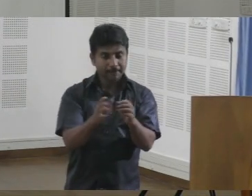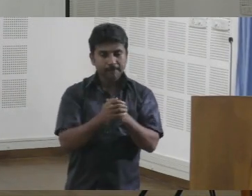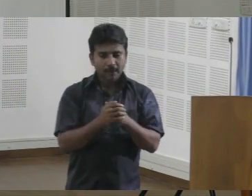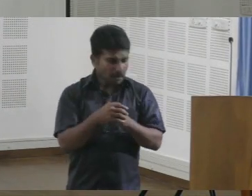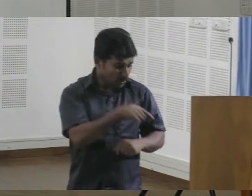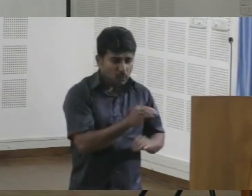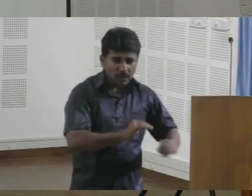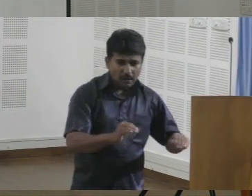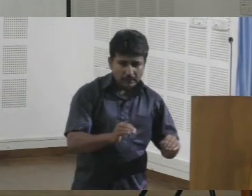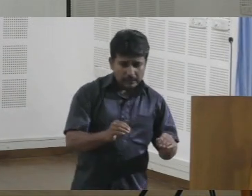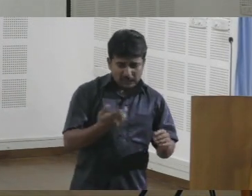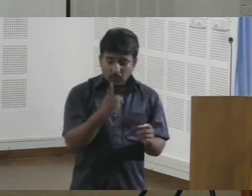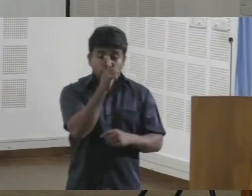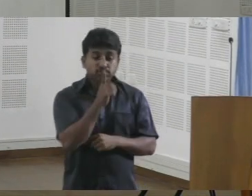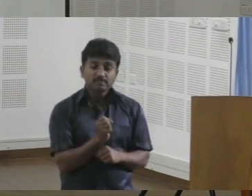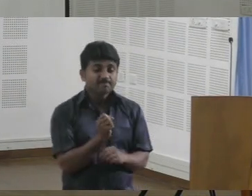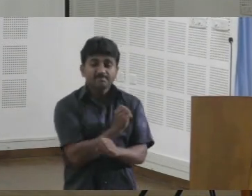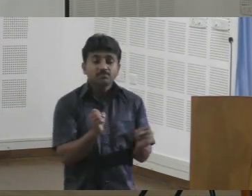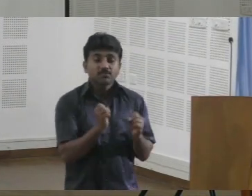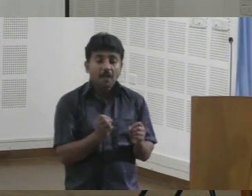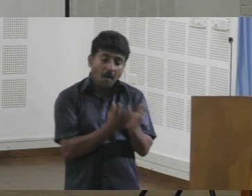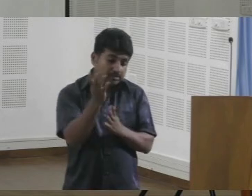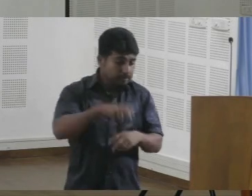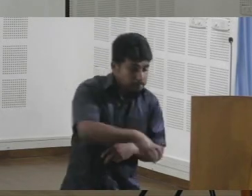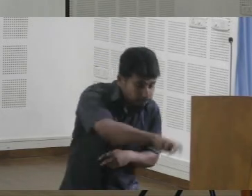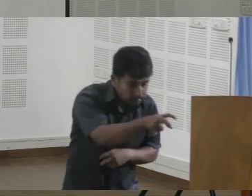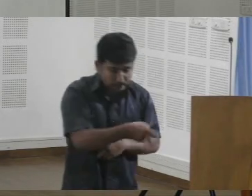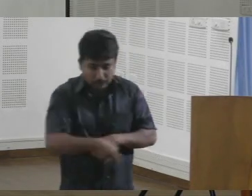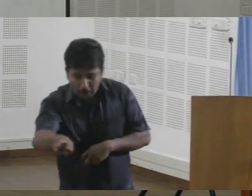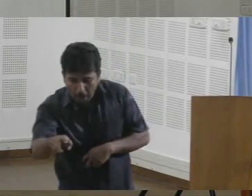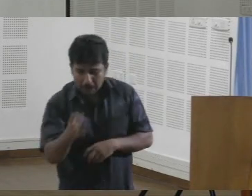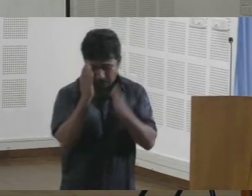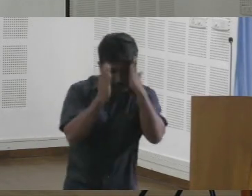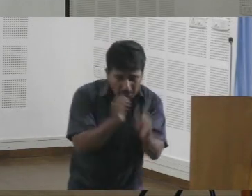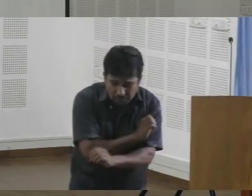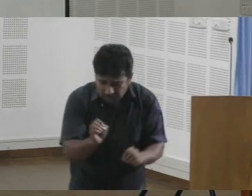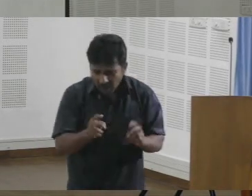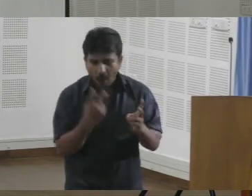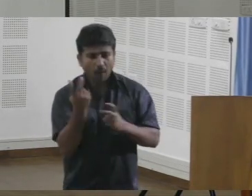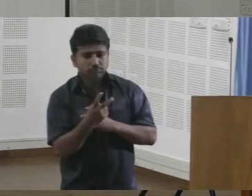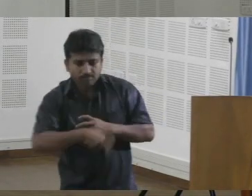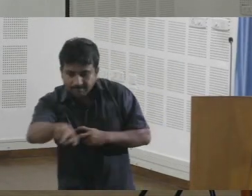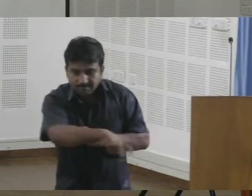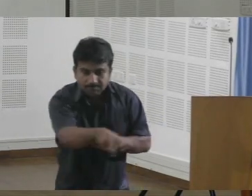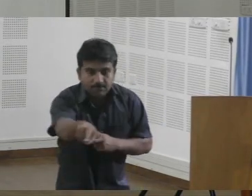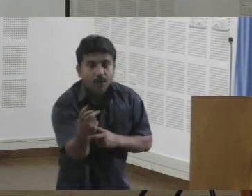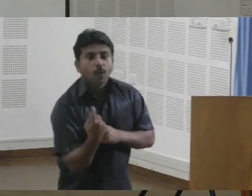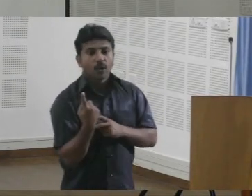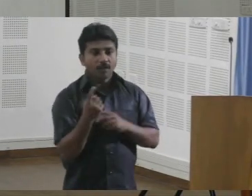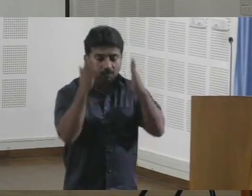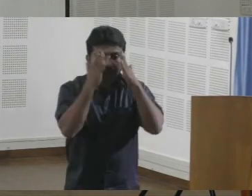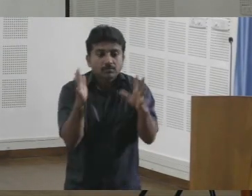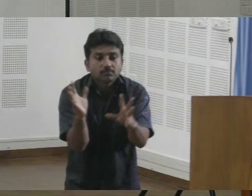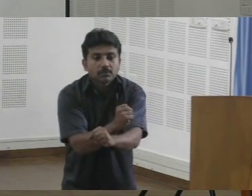ഹൈപ്പർ ആക്റ്റീവ് ആയിരുന്നു. ഒരു സെക്കൻഡ് പോലും ഒരു സ്ഥലത്ത് ഇരുന്ന് ഒരു ഫോക്കസ് ചെയ്യാനുള്ള കഴിവുണ്ടായിരുന്നില്ല.